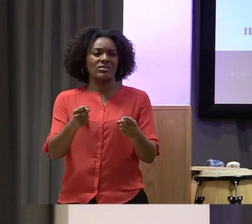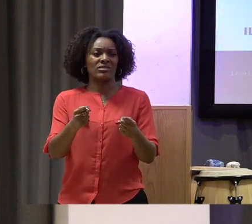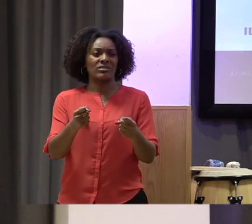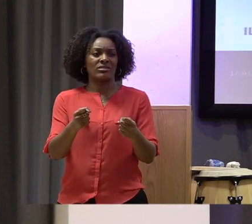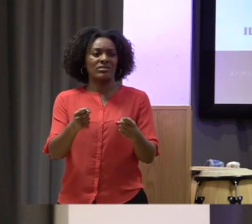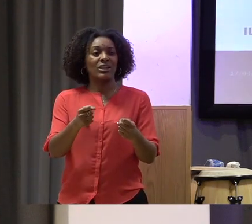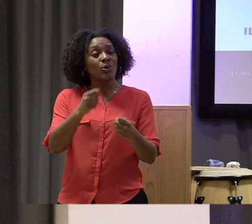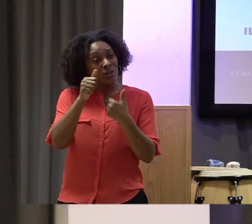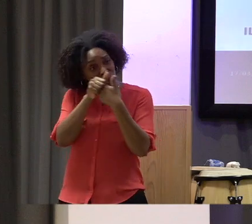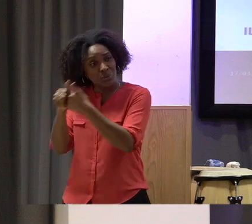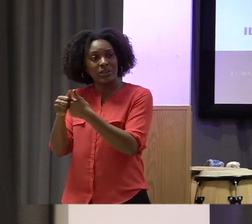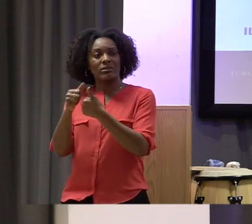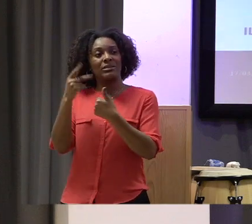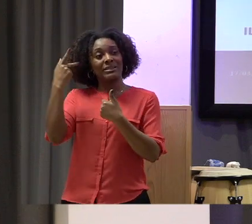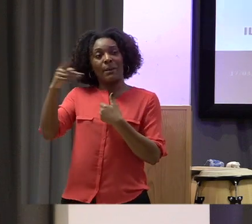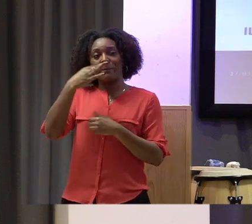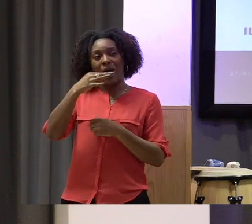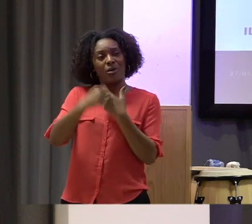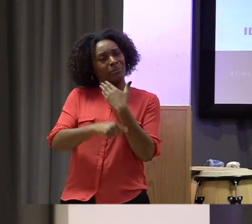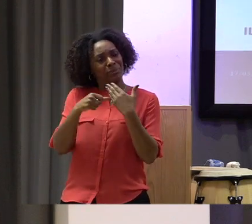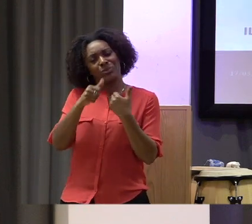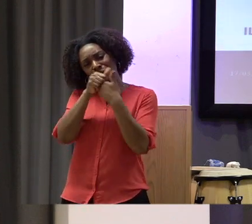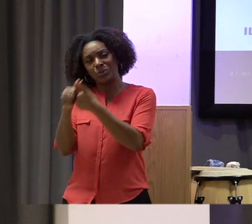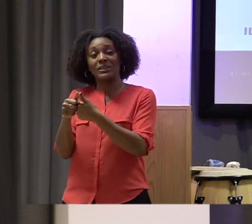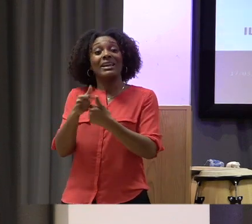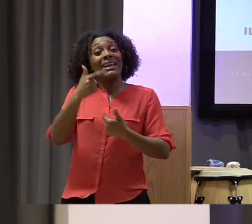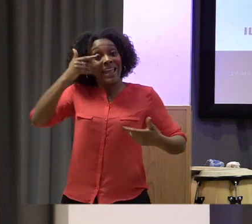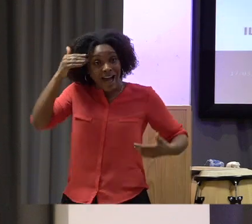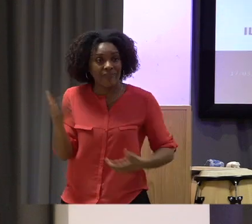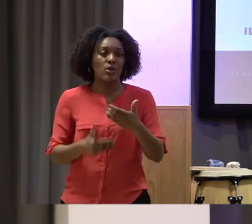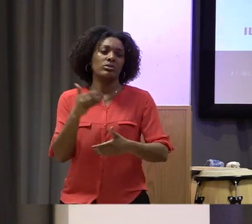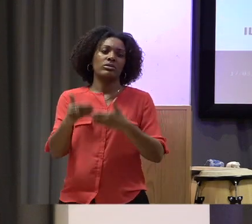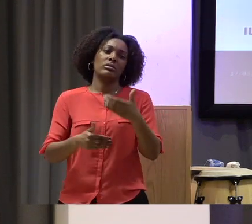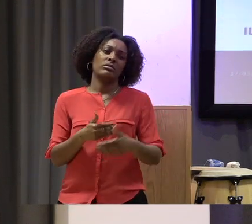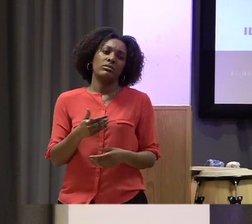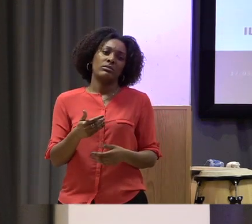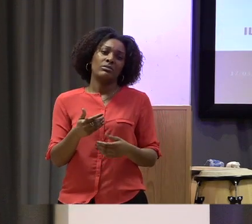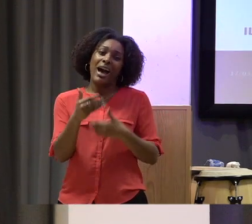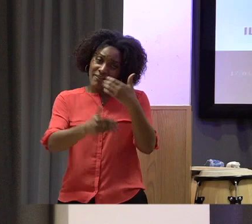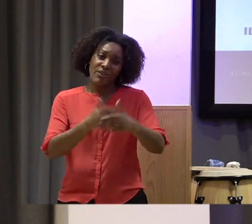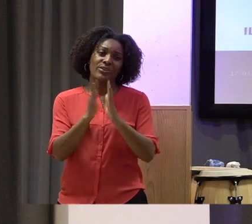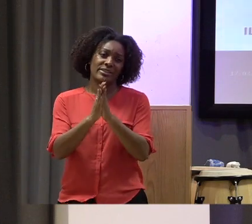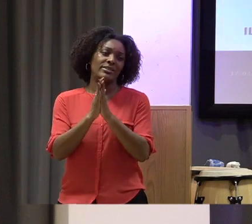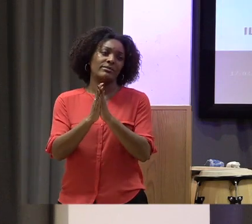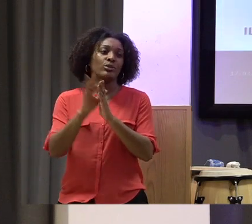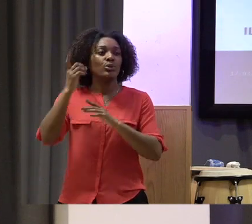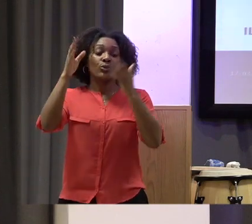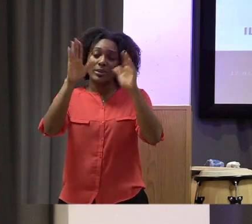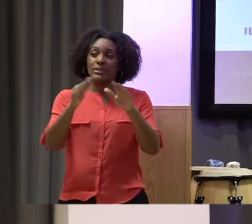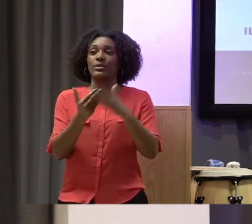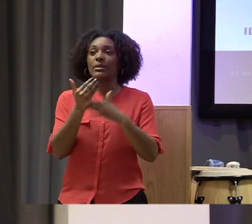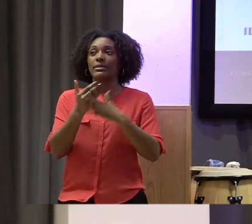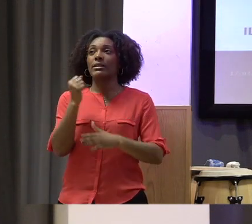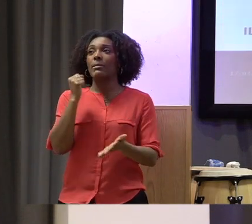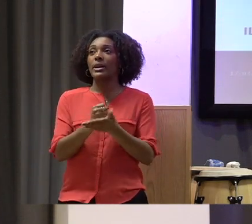appuie-toi sur sa parole et avance. Que Dieu nous bénisse ce matin. Seigneur, merci